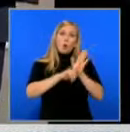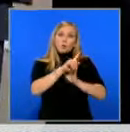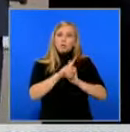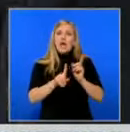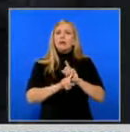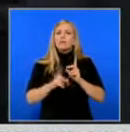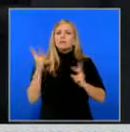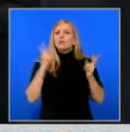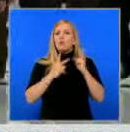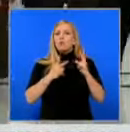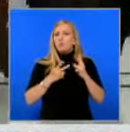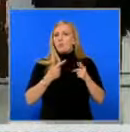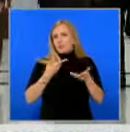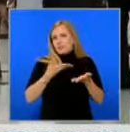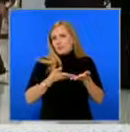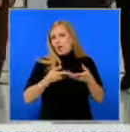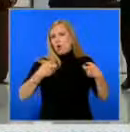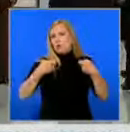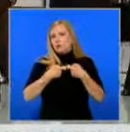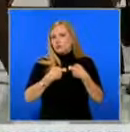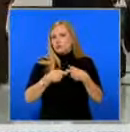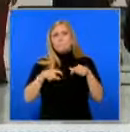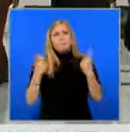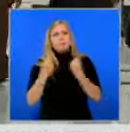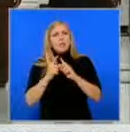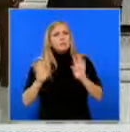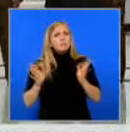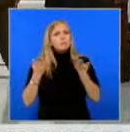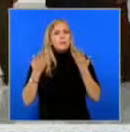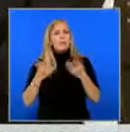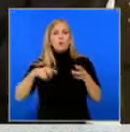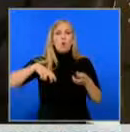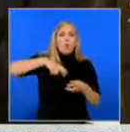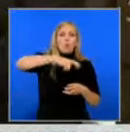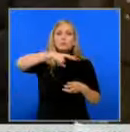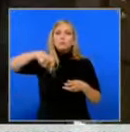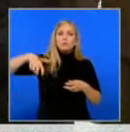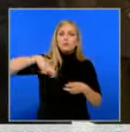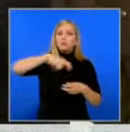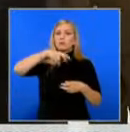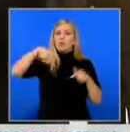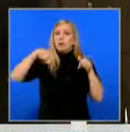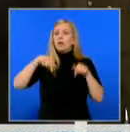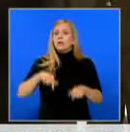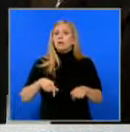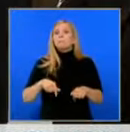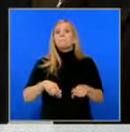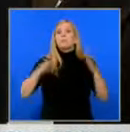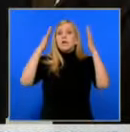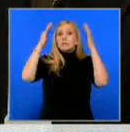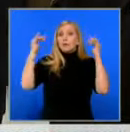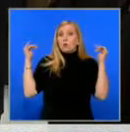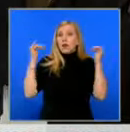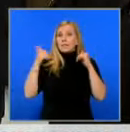върху споразумение за оръжия срещата започна с обикол лка на космодрума восточни където севернокорейският лидер зададе